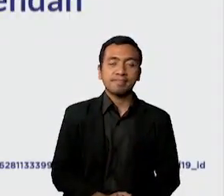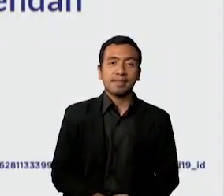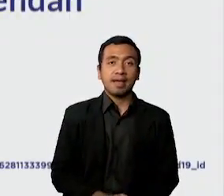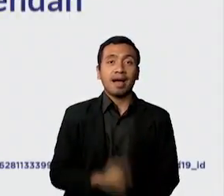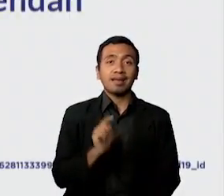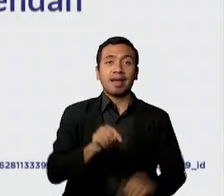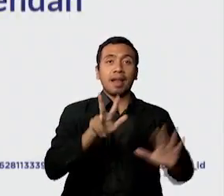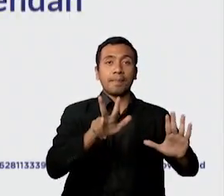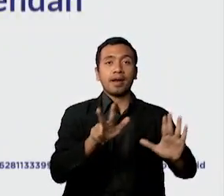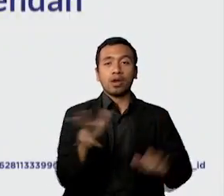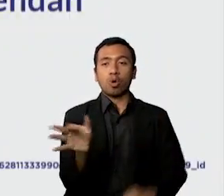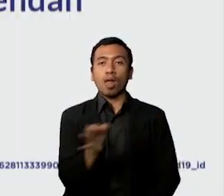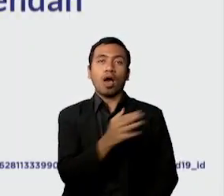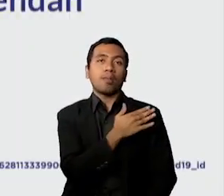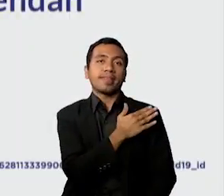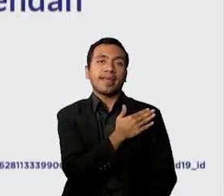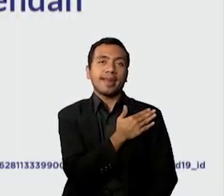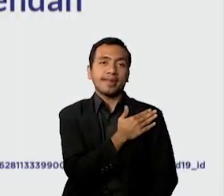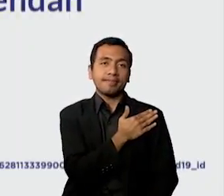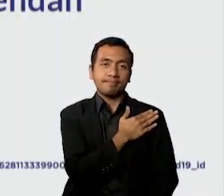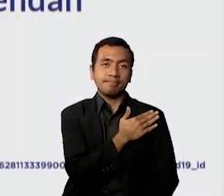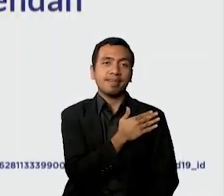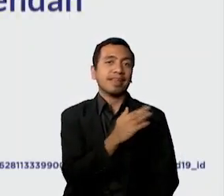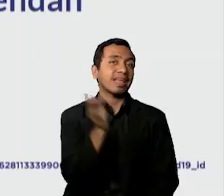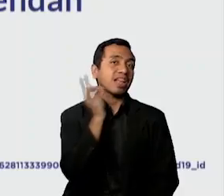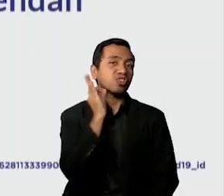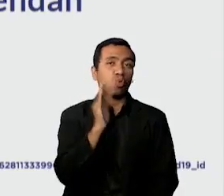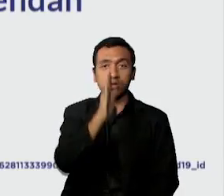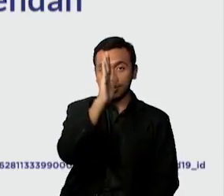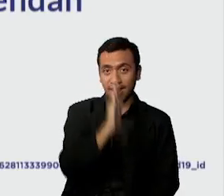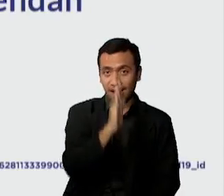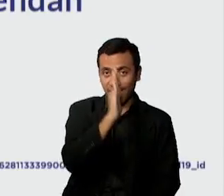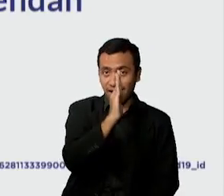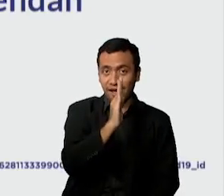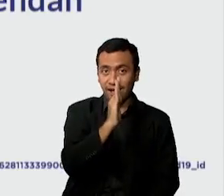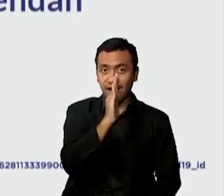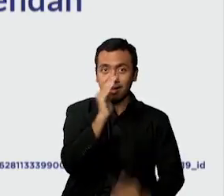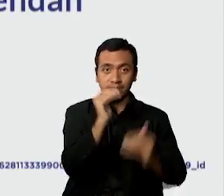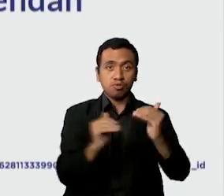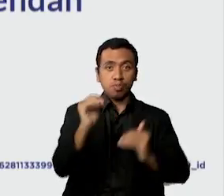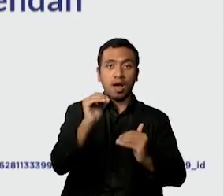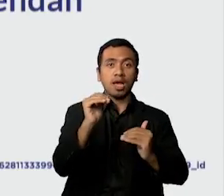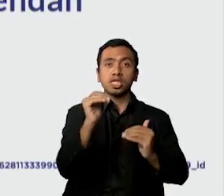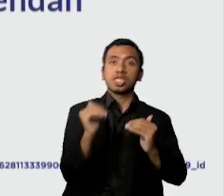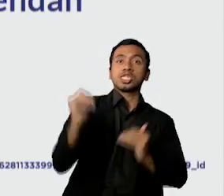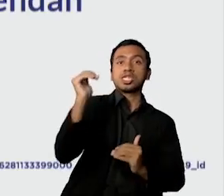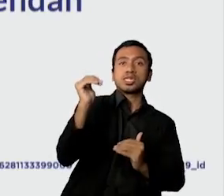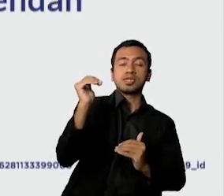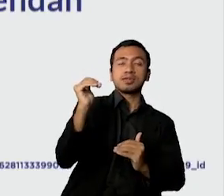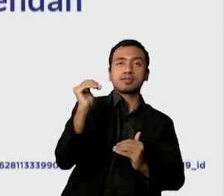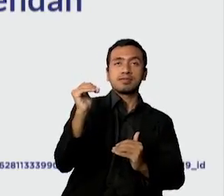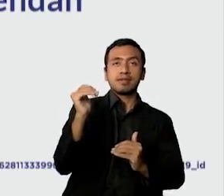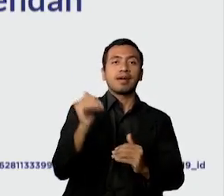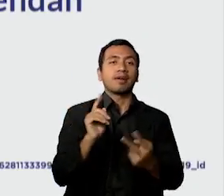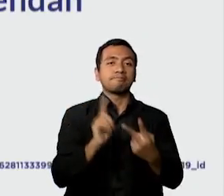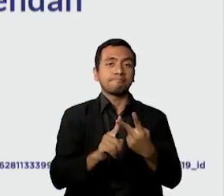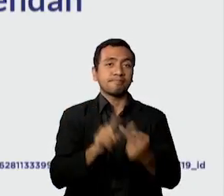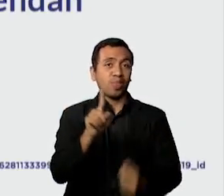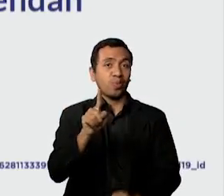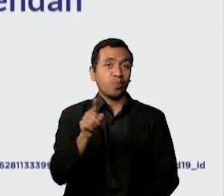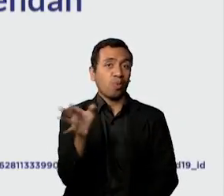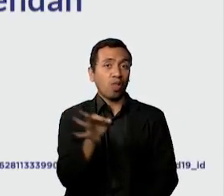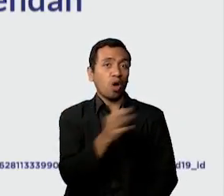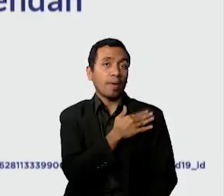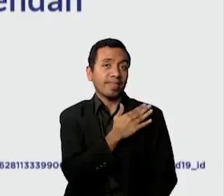8 kabupaten kota yang bergerak dari resiko sedang masuk ke dalam resiko tinggi dan terdapat 1 kabupaten kota